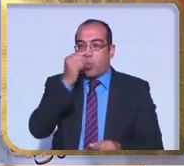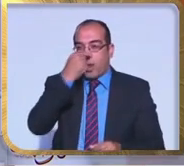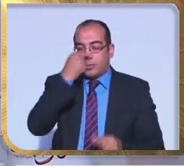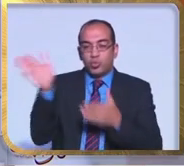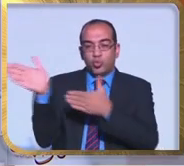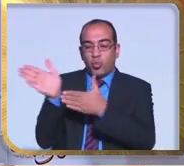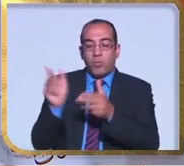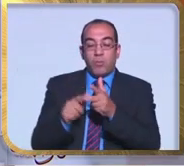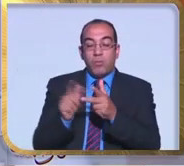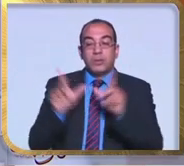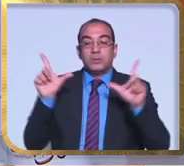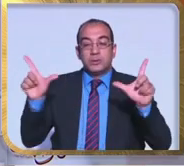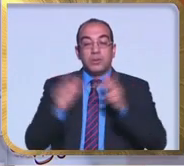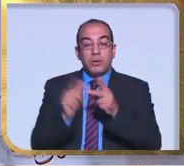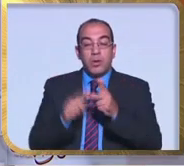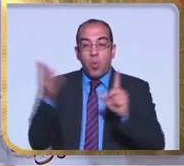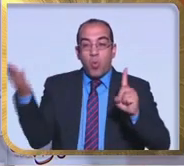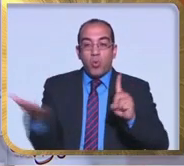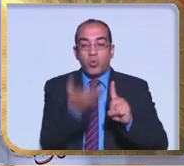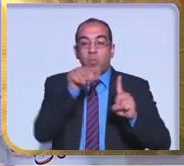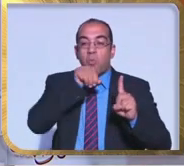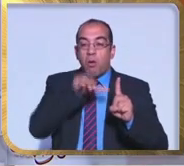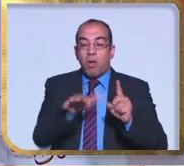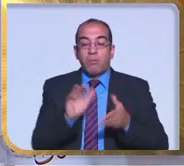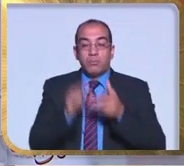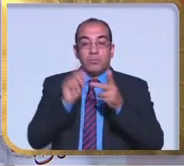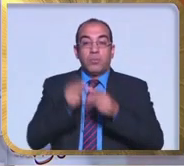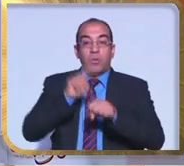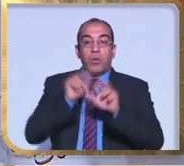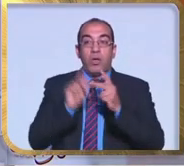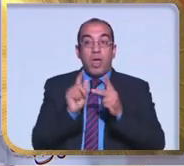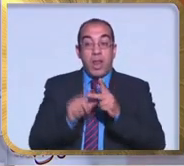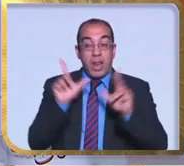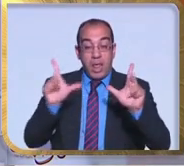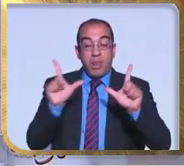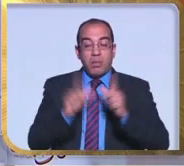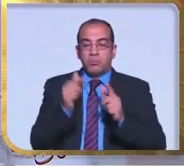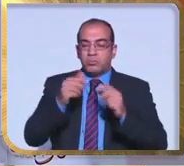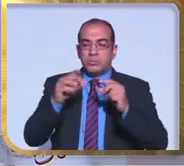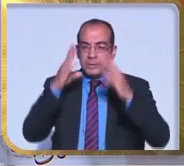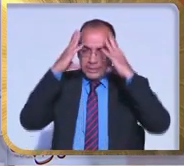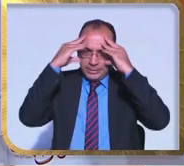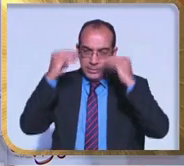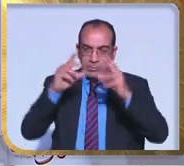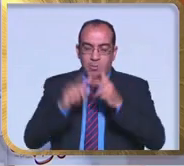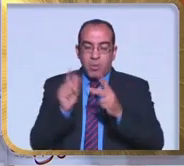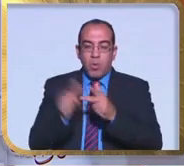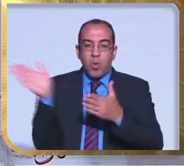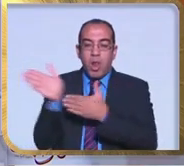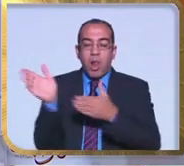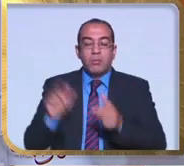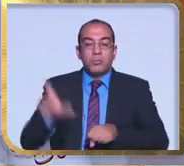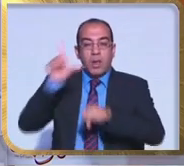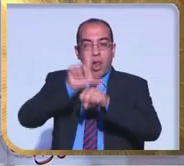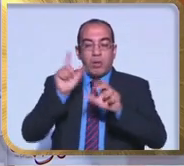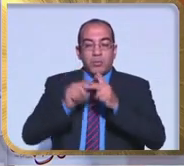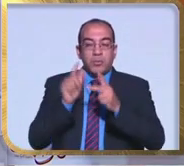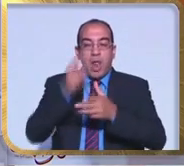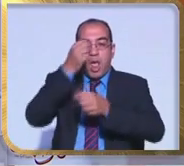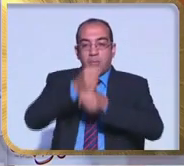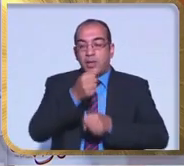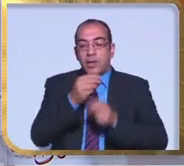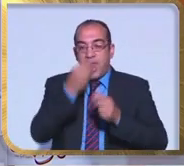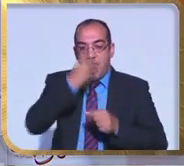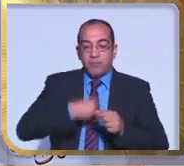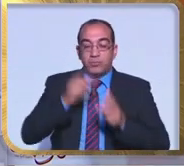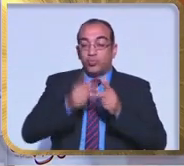السنة الصحيحة عن رسول الله صلى الله عليه وسلم إن المتطوع ده أمير نفسه أو أمين نفسه،